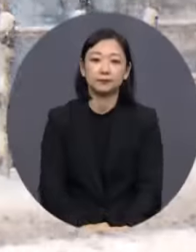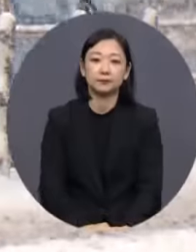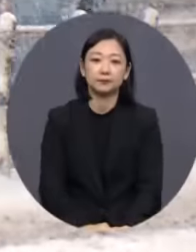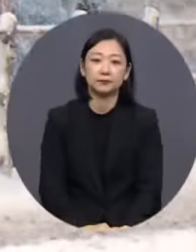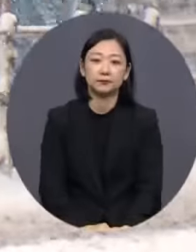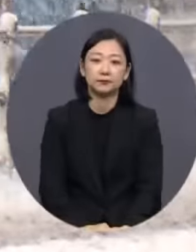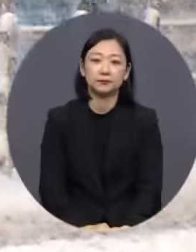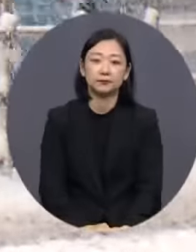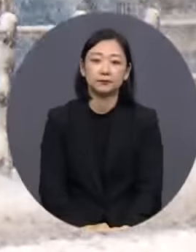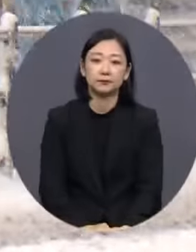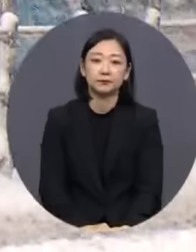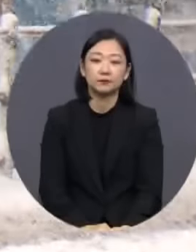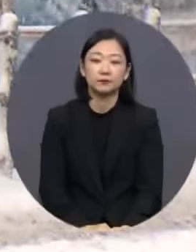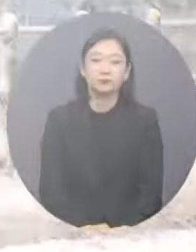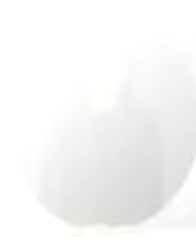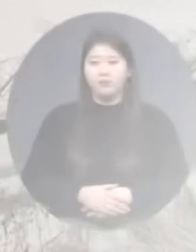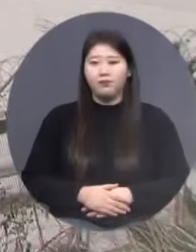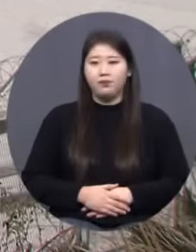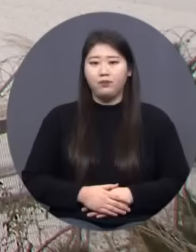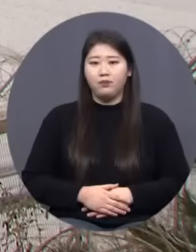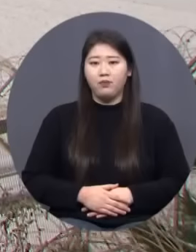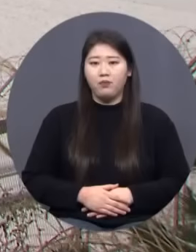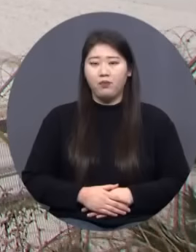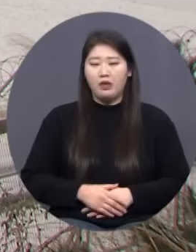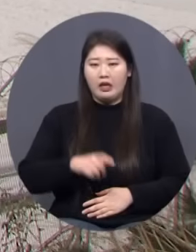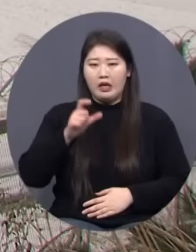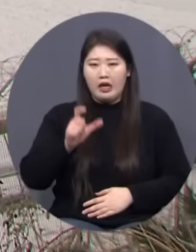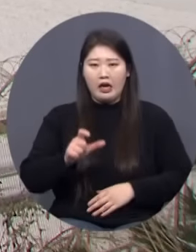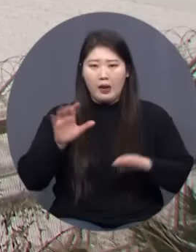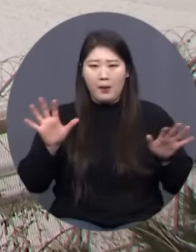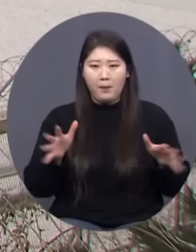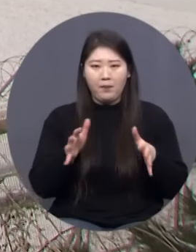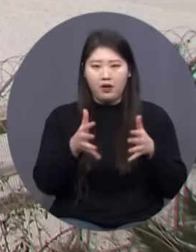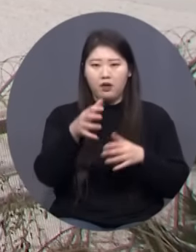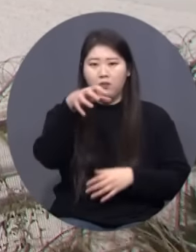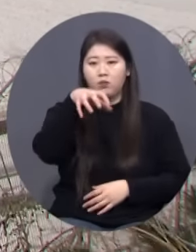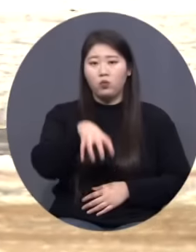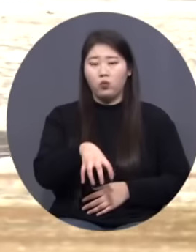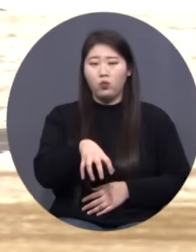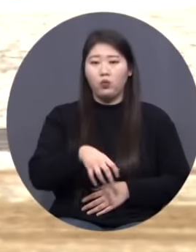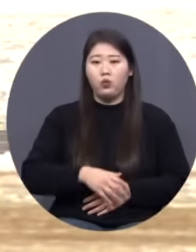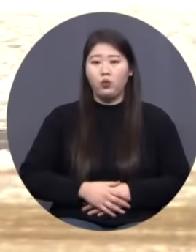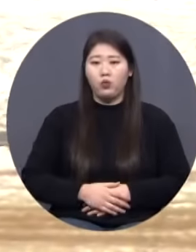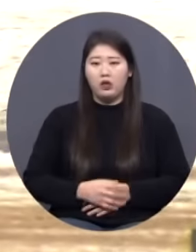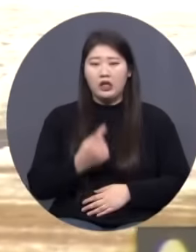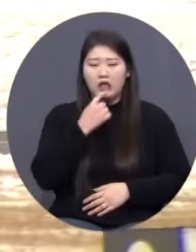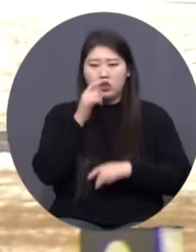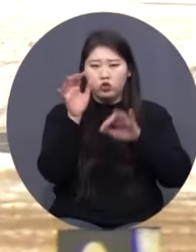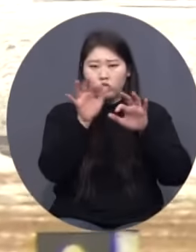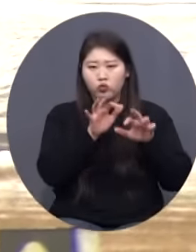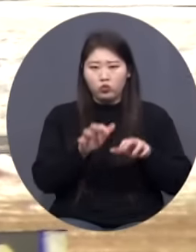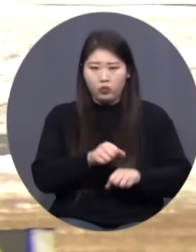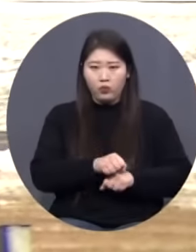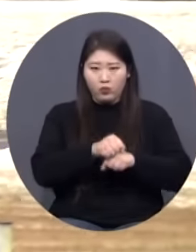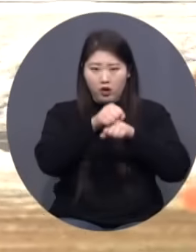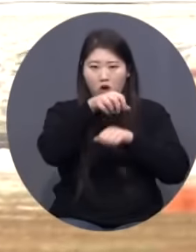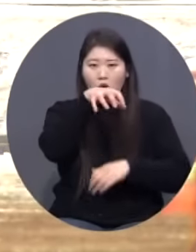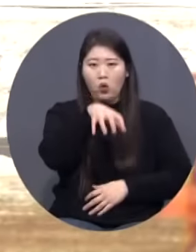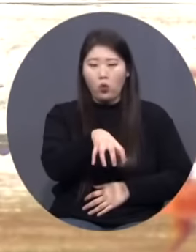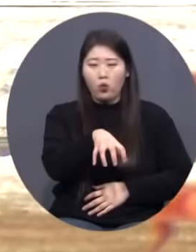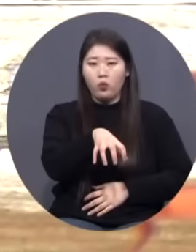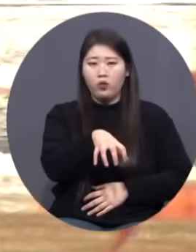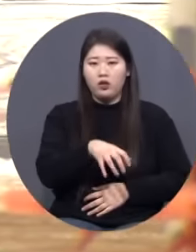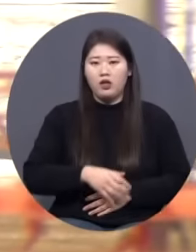MBC 뉴스 이따금입니다. 강한 바람이 몰아치는 제주공항. 흰눈으로 뒤덮인 계류장 항공기